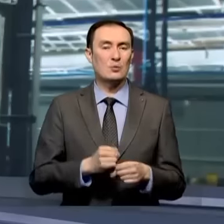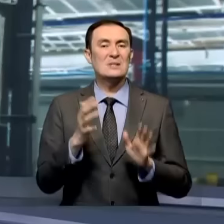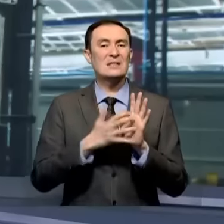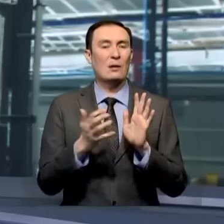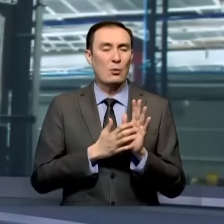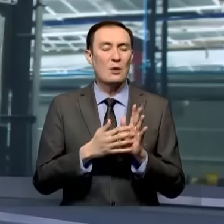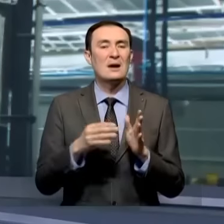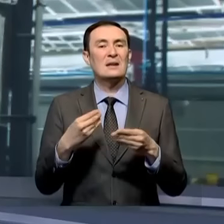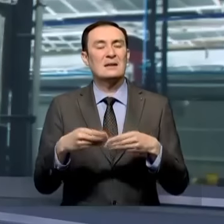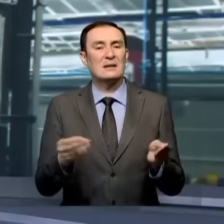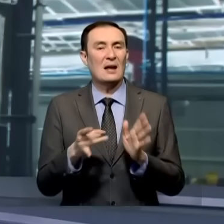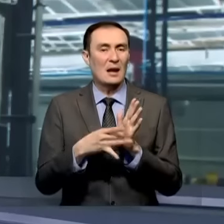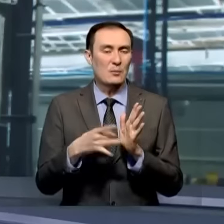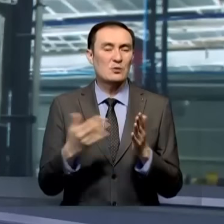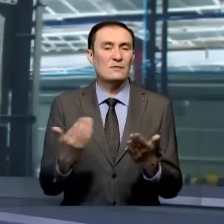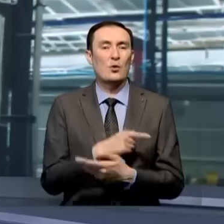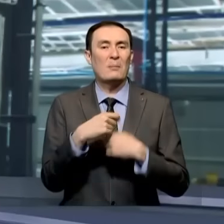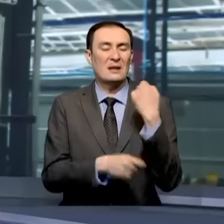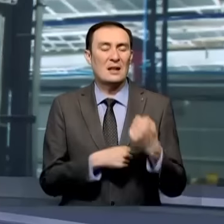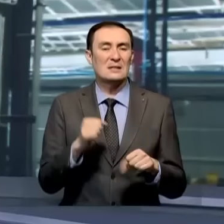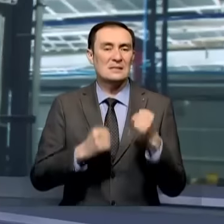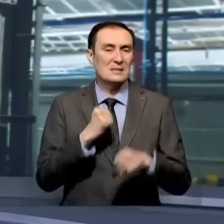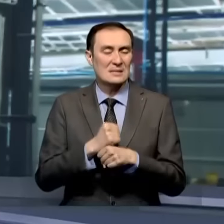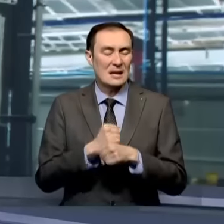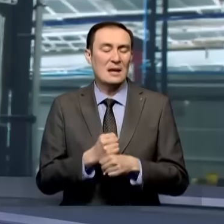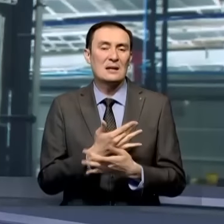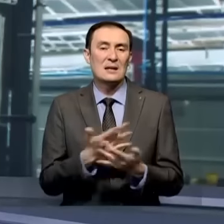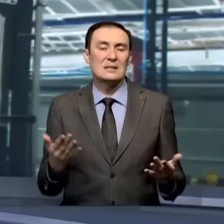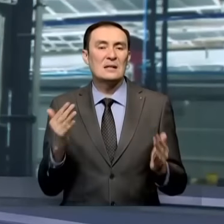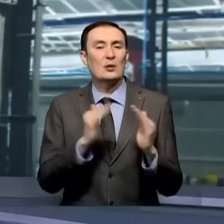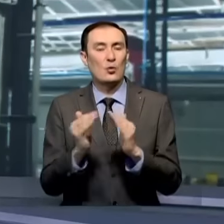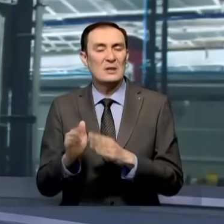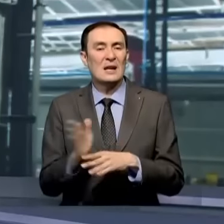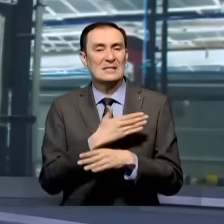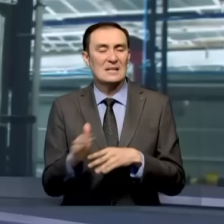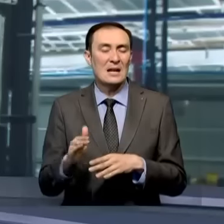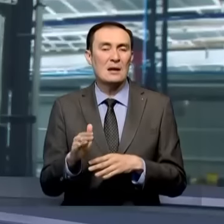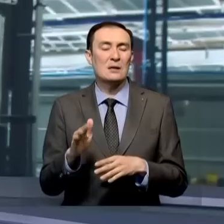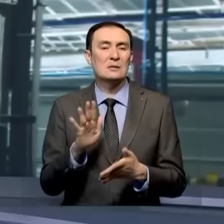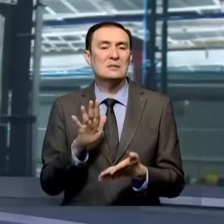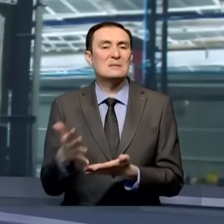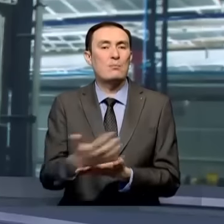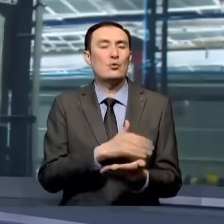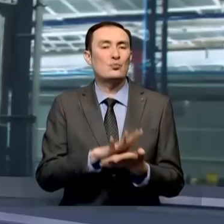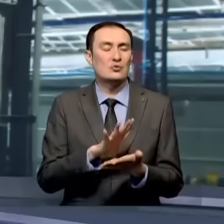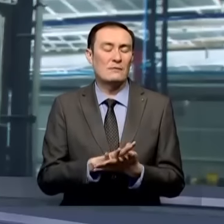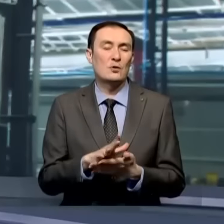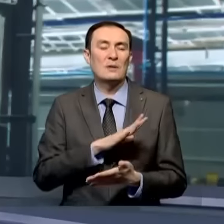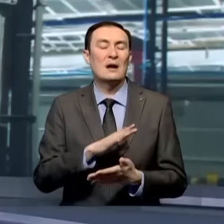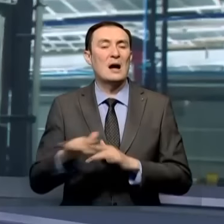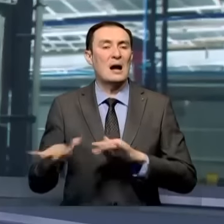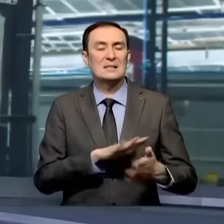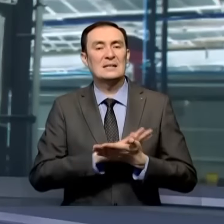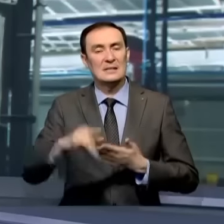стекло, керамику, создают из вторсырья изделия для дома и учат раздельной сортировке мусора. А в рамках акции «Таза